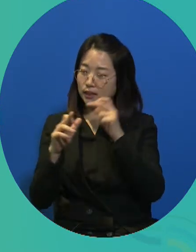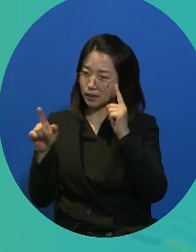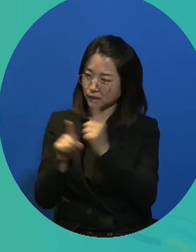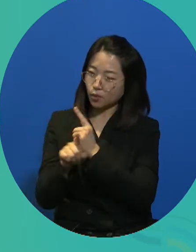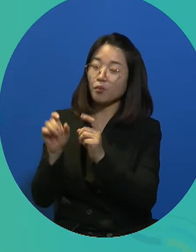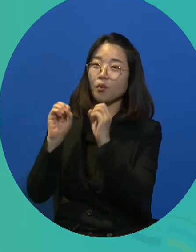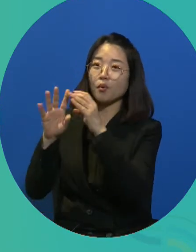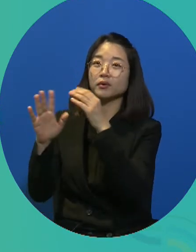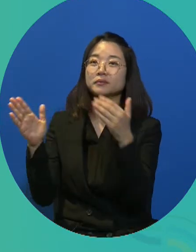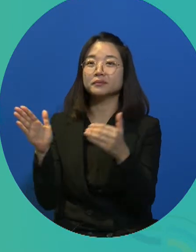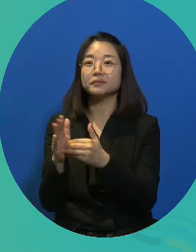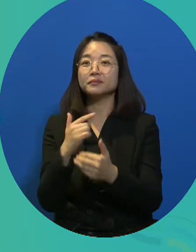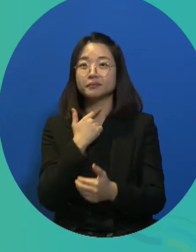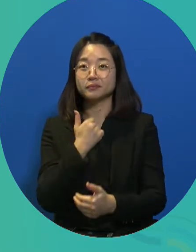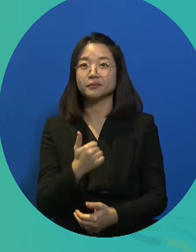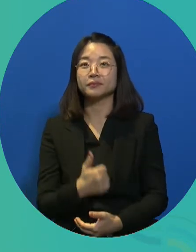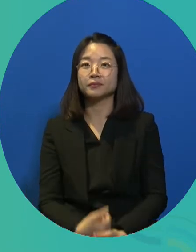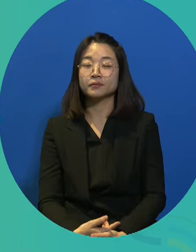노력을 했습니다.